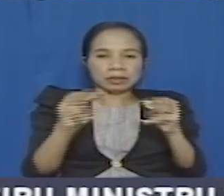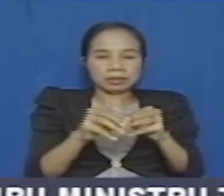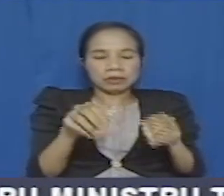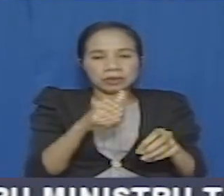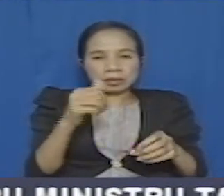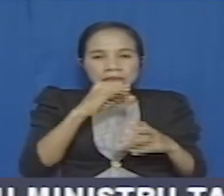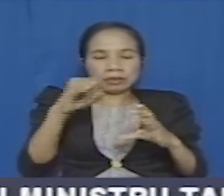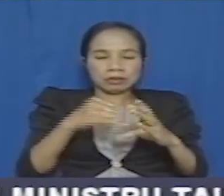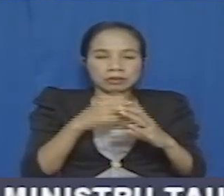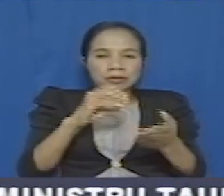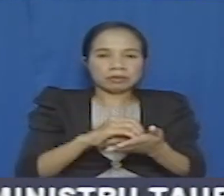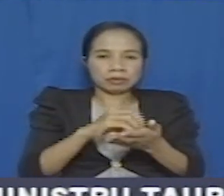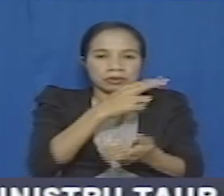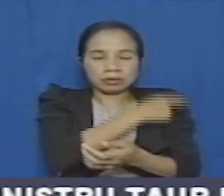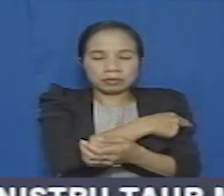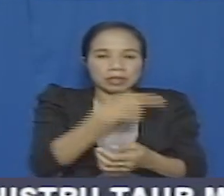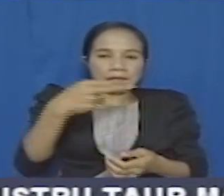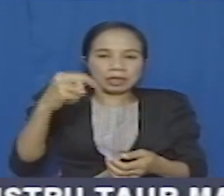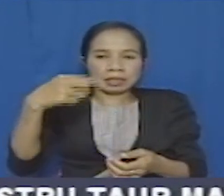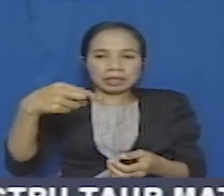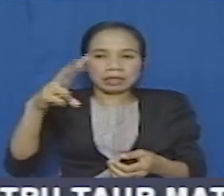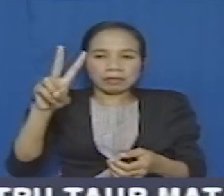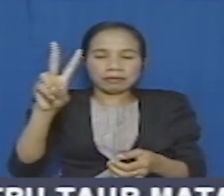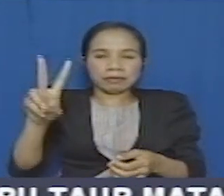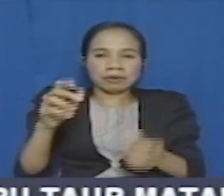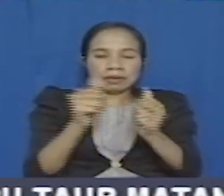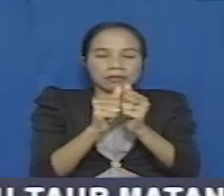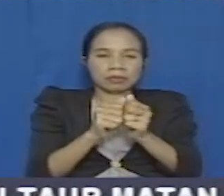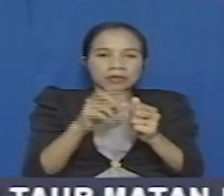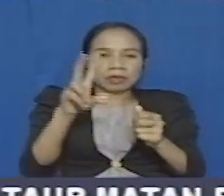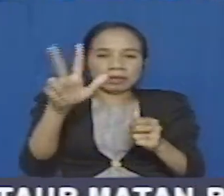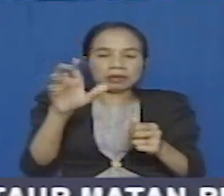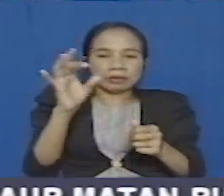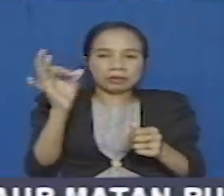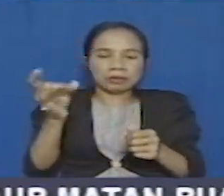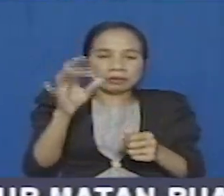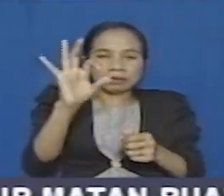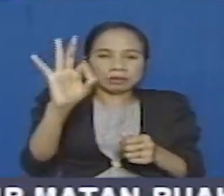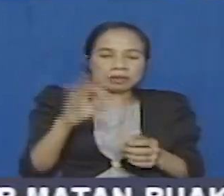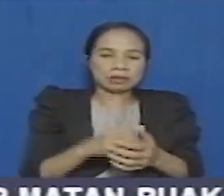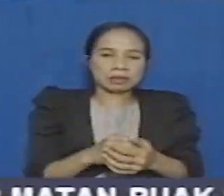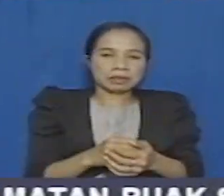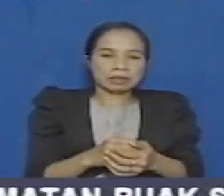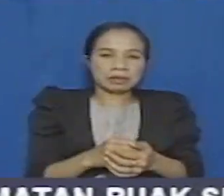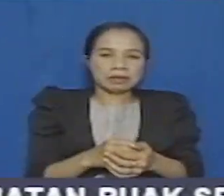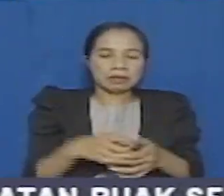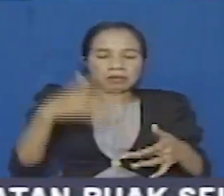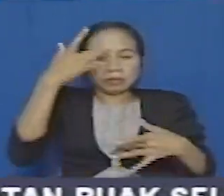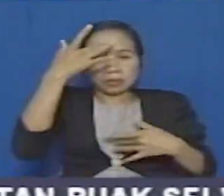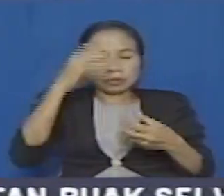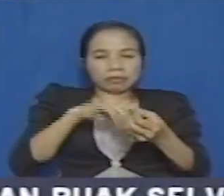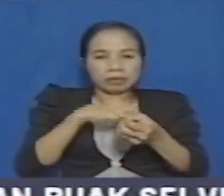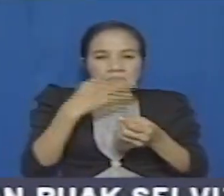Siraceluk, inclui raiwa no Hospital Nacional, hamoto katus tolu walu nulu resin sia. Evolução surto